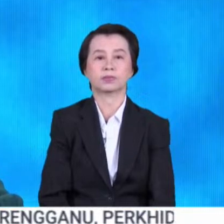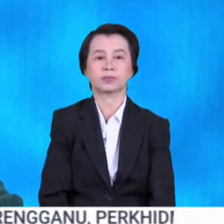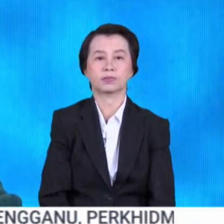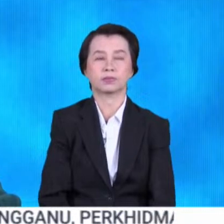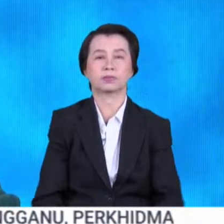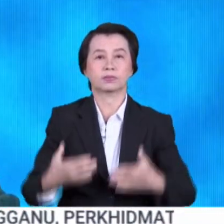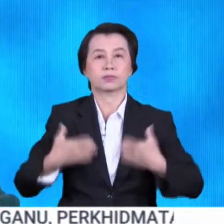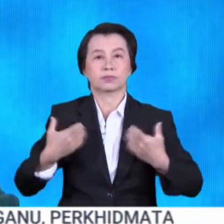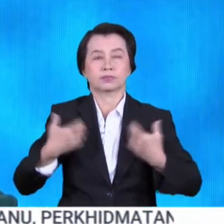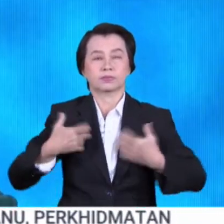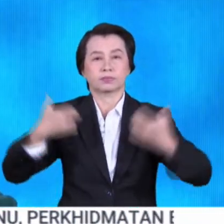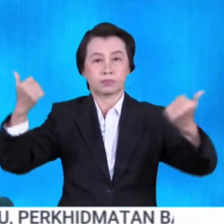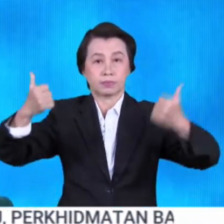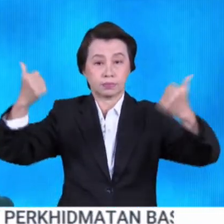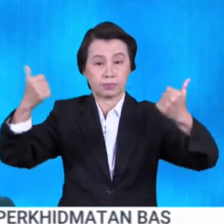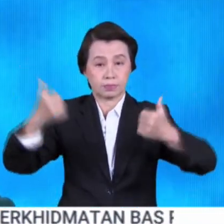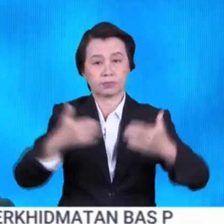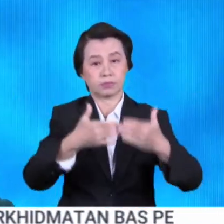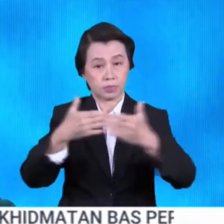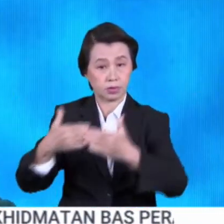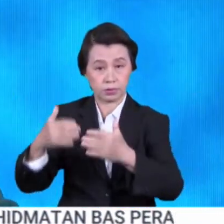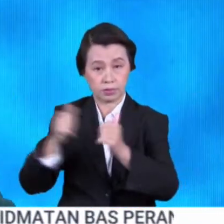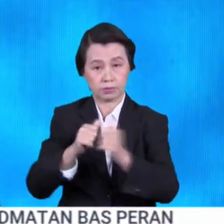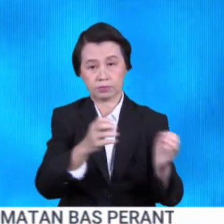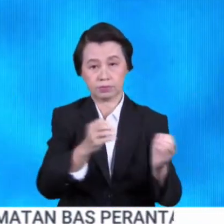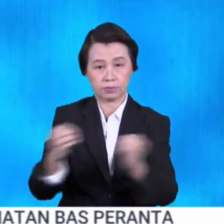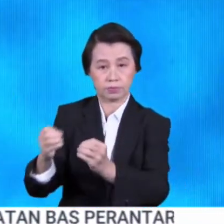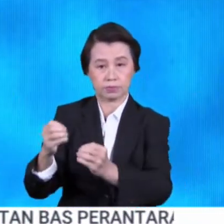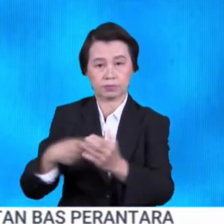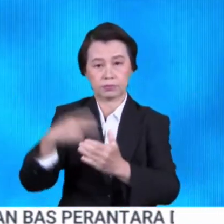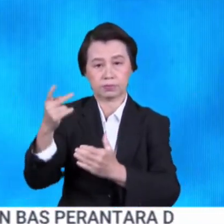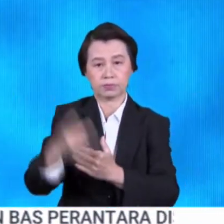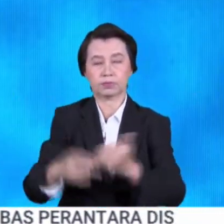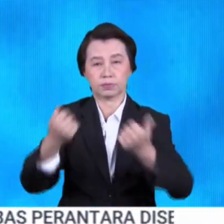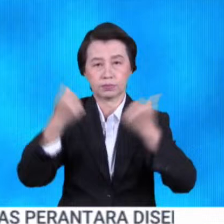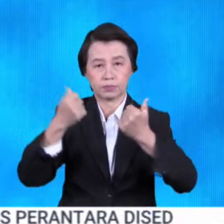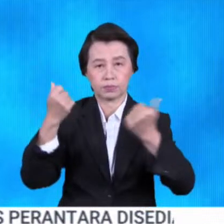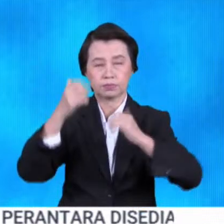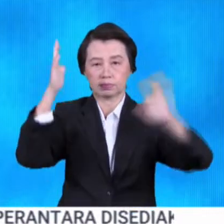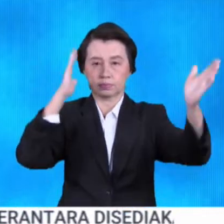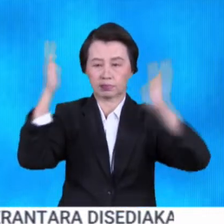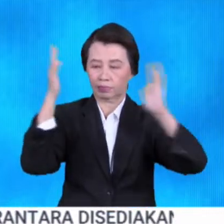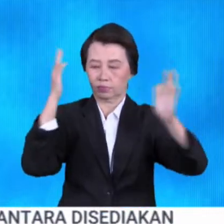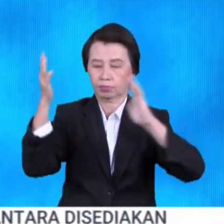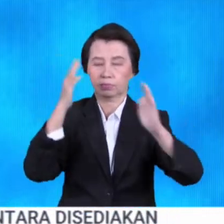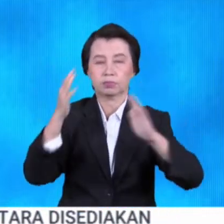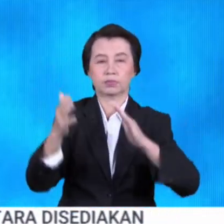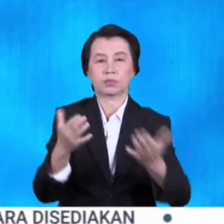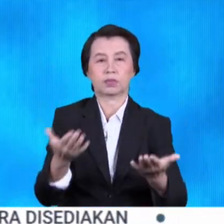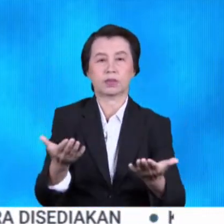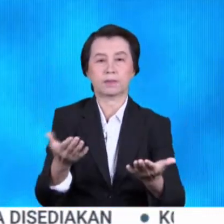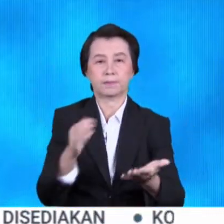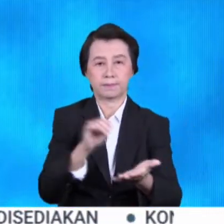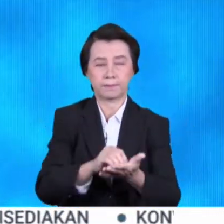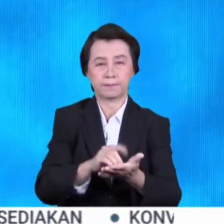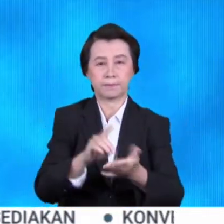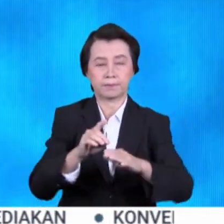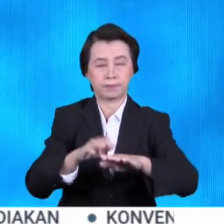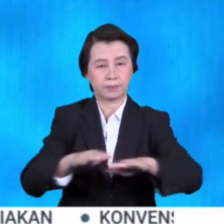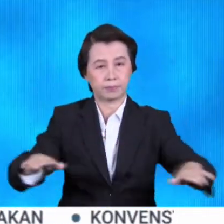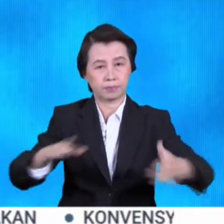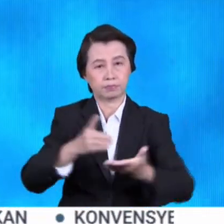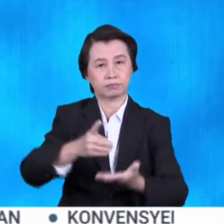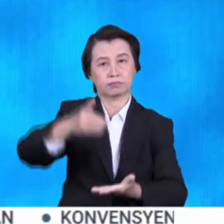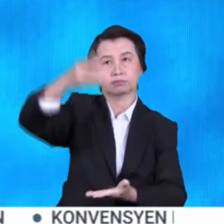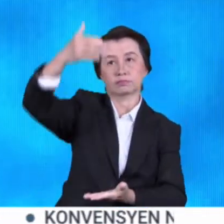Kemeriahan sambutan Aidilfitri diteruskan dengan penganjuran program Aidilfitri Malaysia Madani at Dataran Merdeka. Program